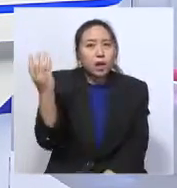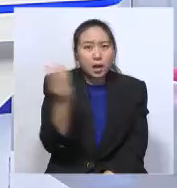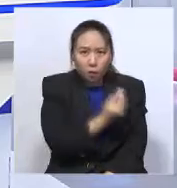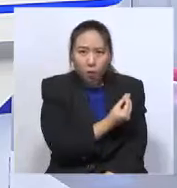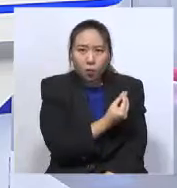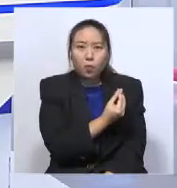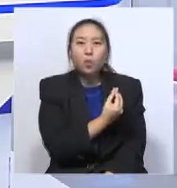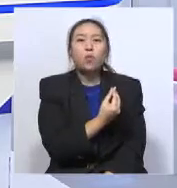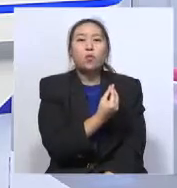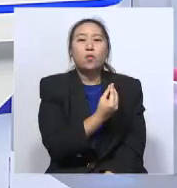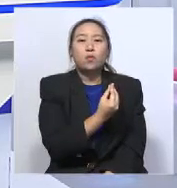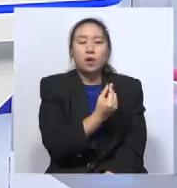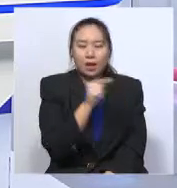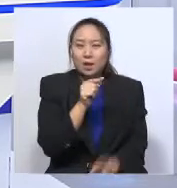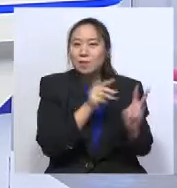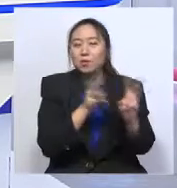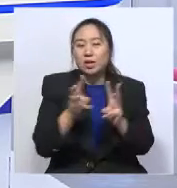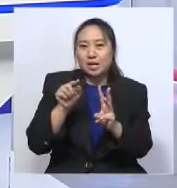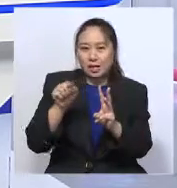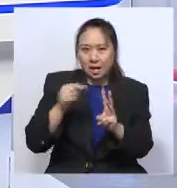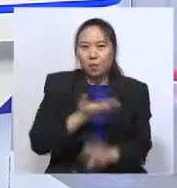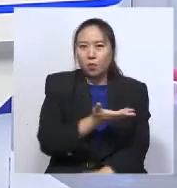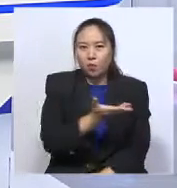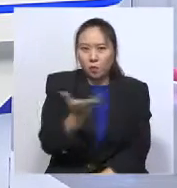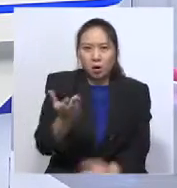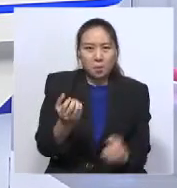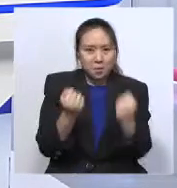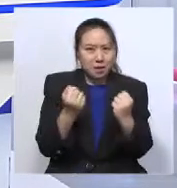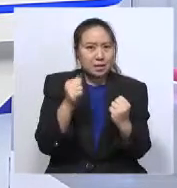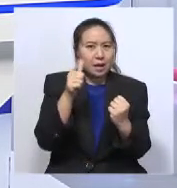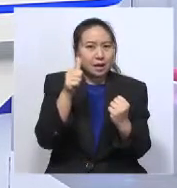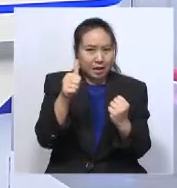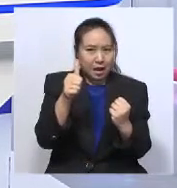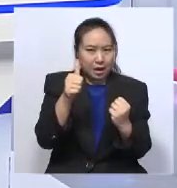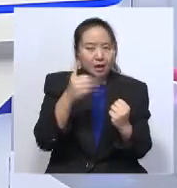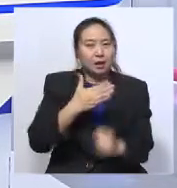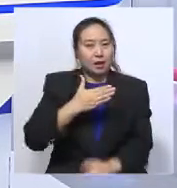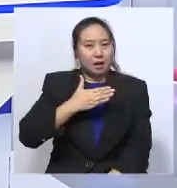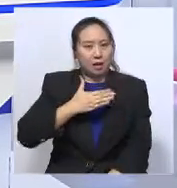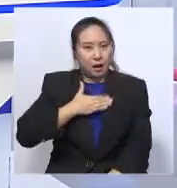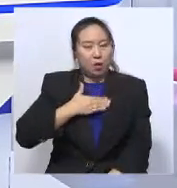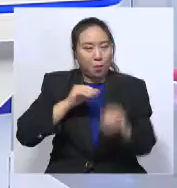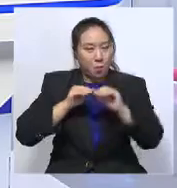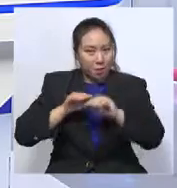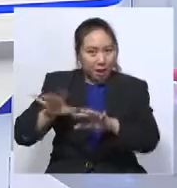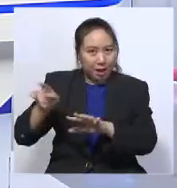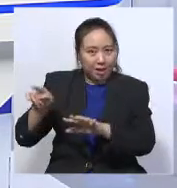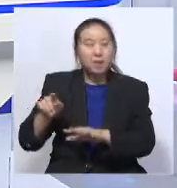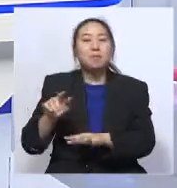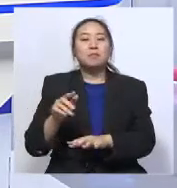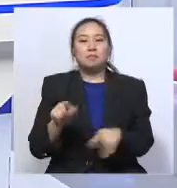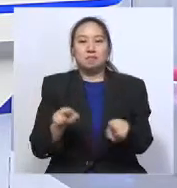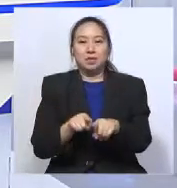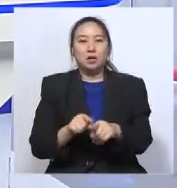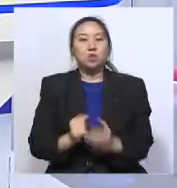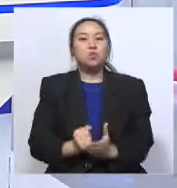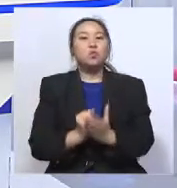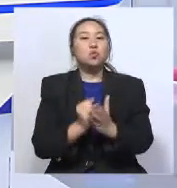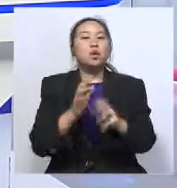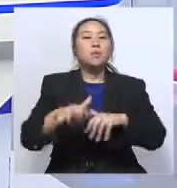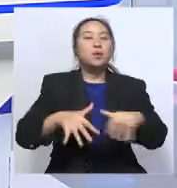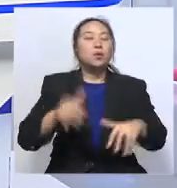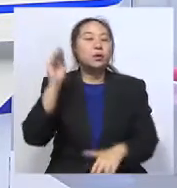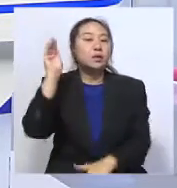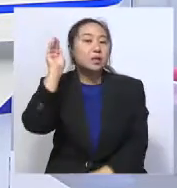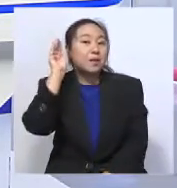ฉับไวแล้วก็ถือว่าเป็นหนึ่งช่องทางที่คุณผู้ชมให้ความมั่นใจได้เนี่ยเราก็ถือว่าเป็นส่วนหนึ่งที่ทำให้เกิดความเชื่อมั่น